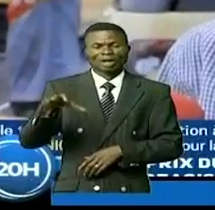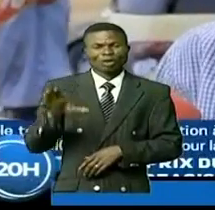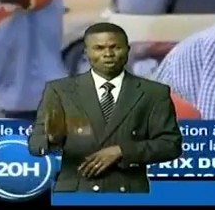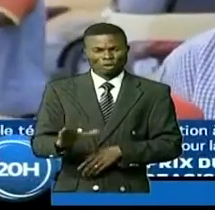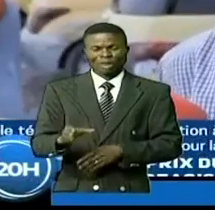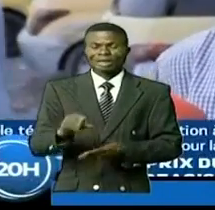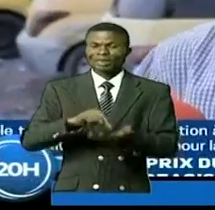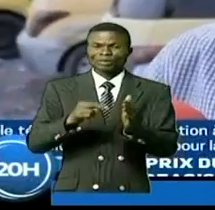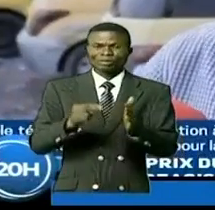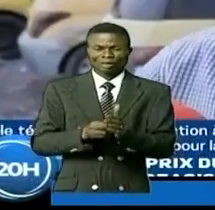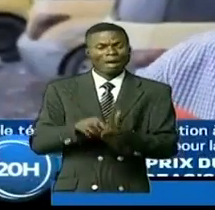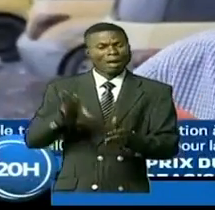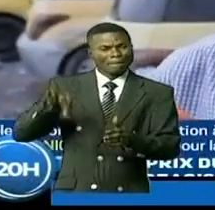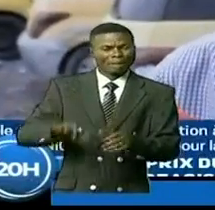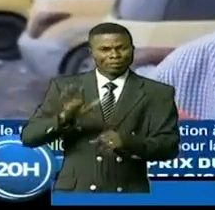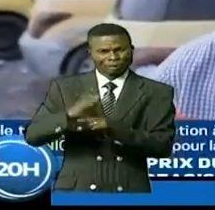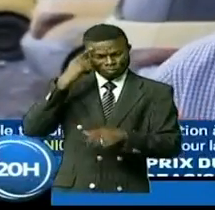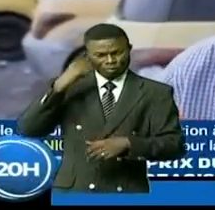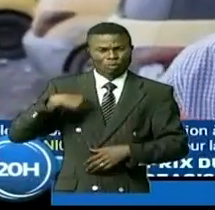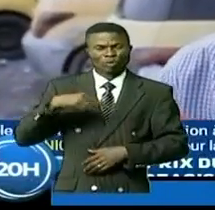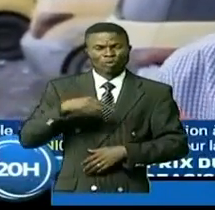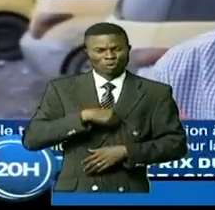qui est bénéfique pour nous.